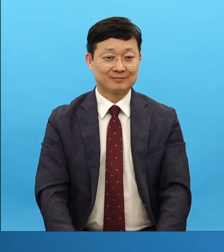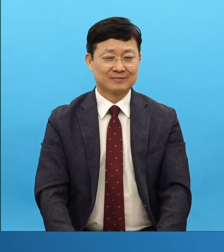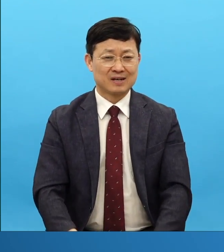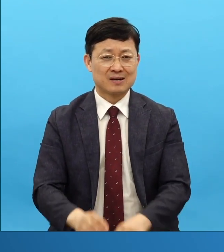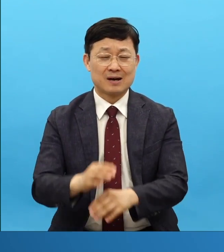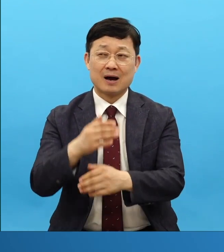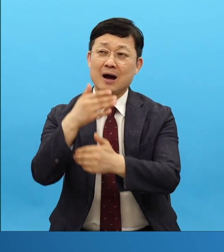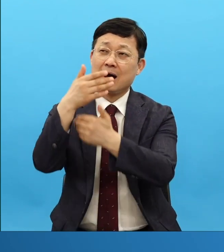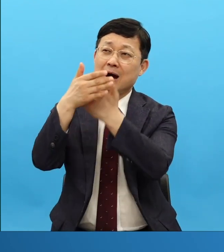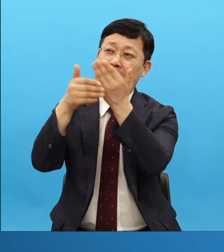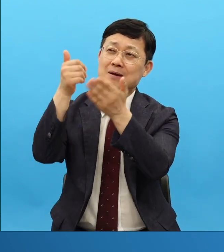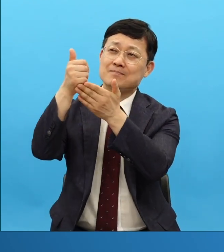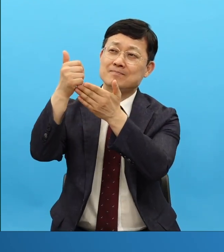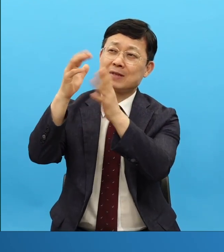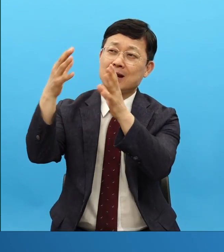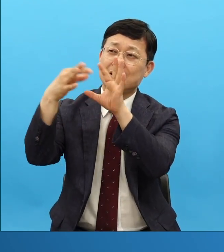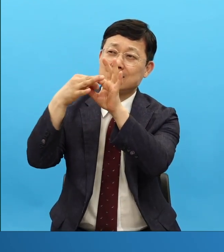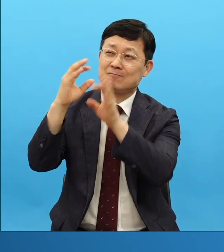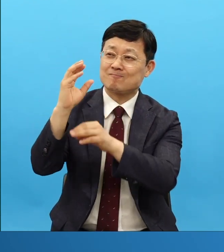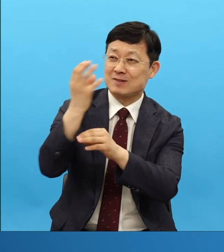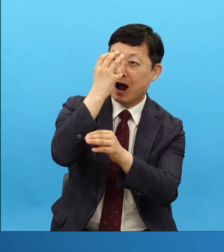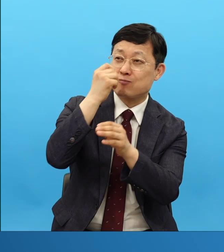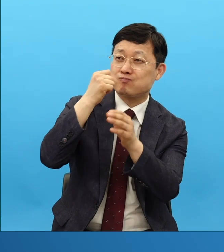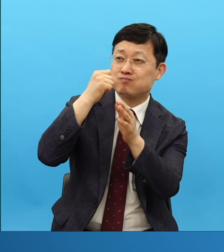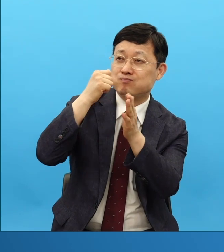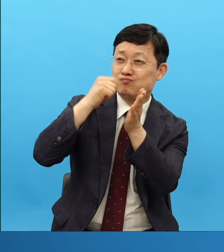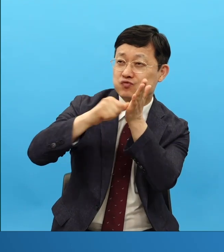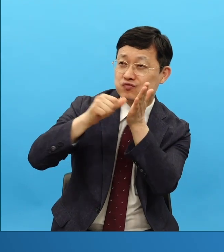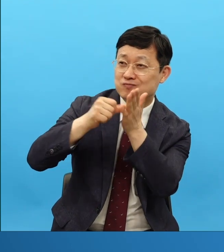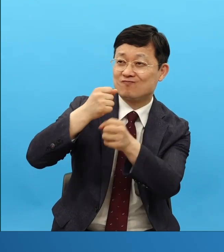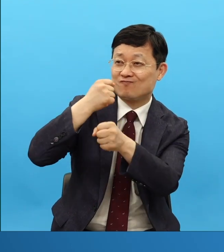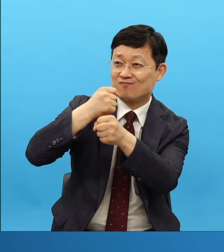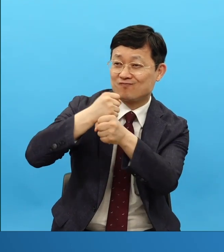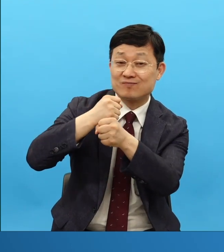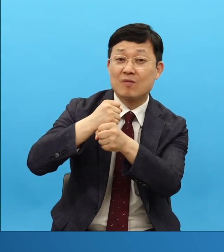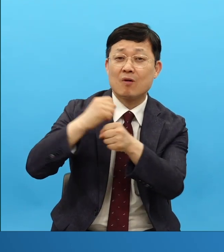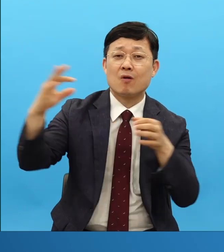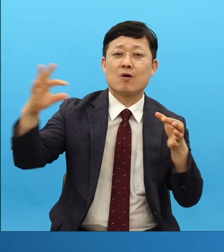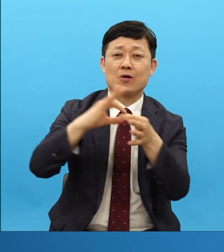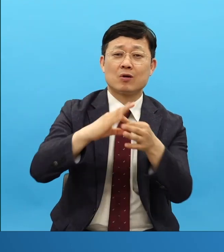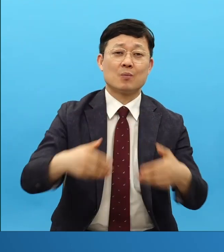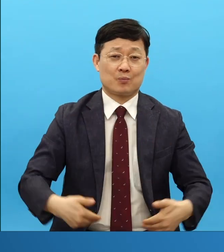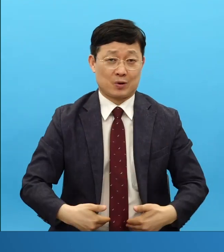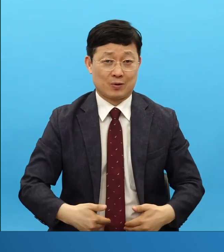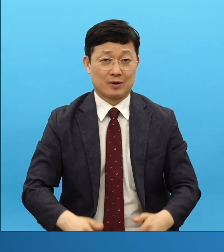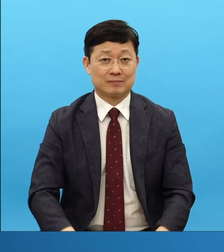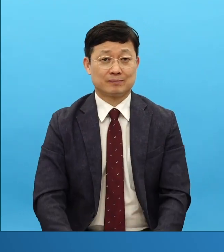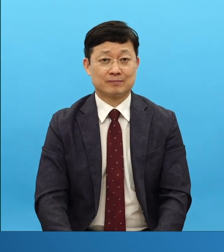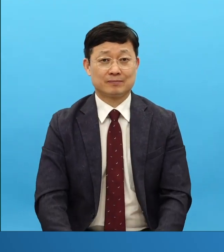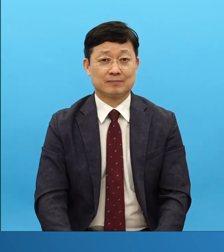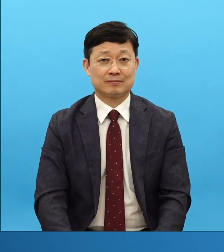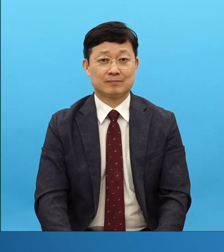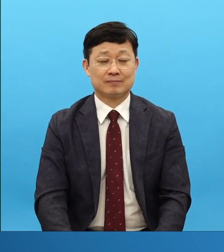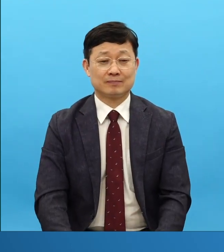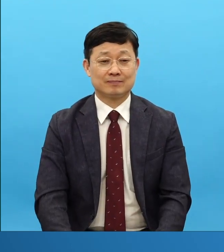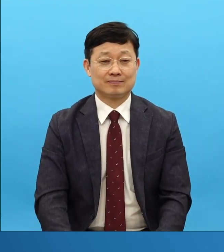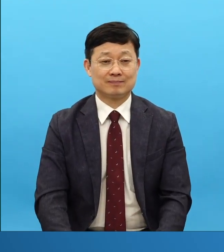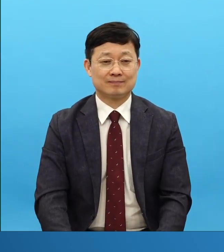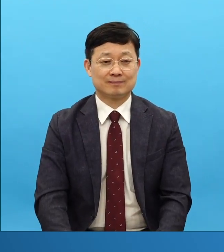작품이 되어야 돼요. It's the final aspect for the remnants. Their studies must become a masterpiece. 이거를 여러분이 안 해준다는